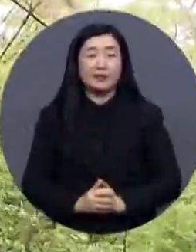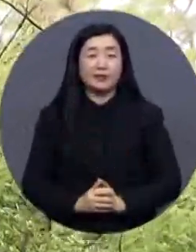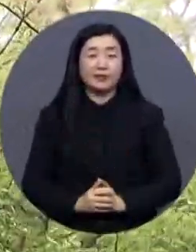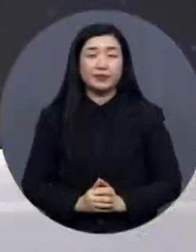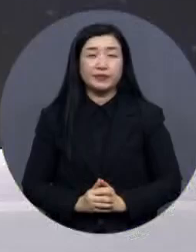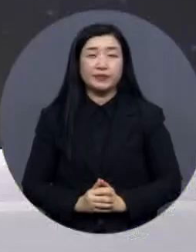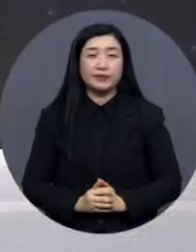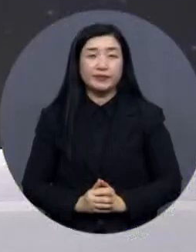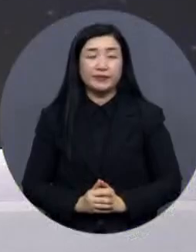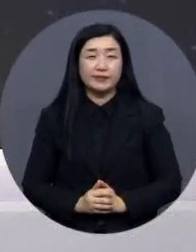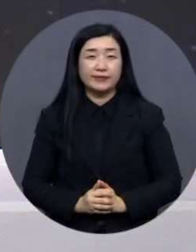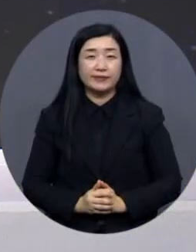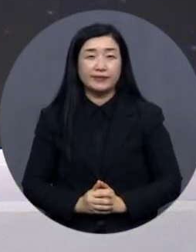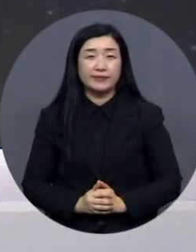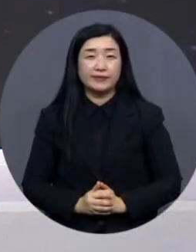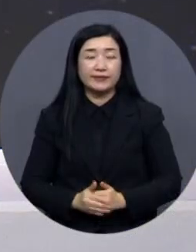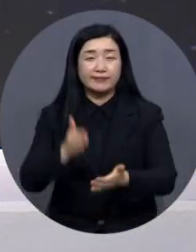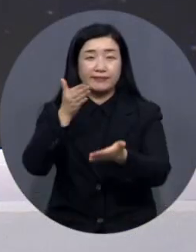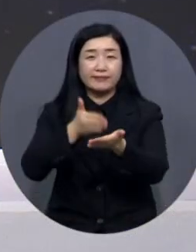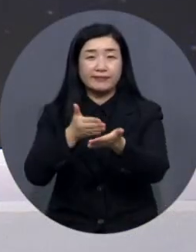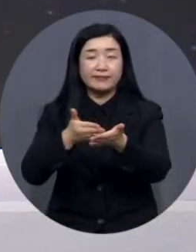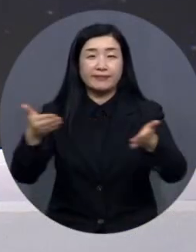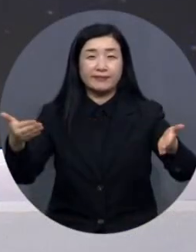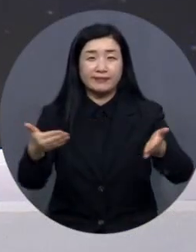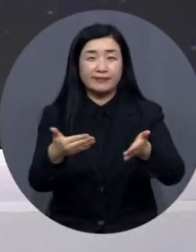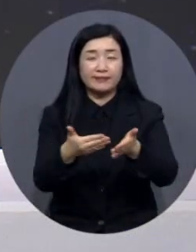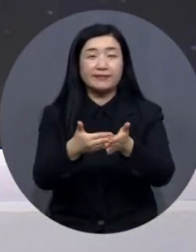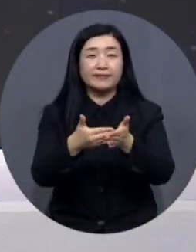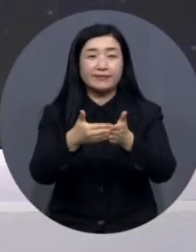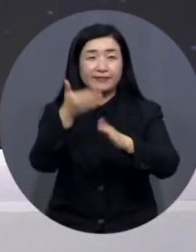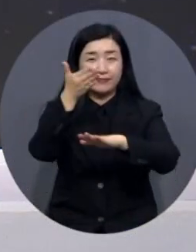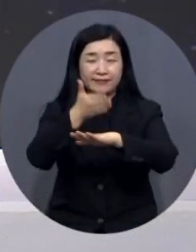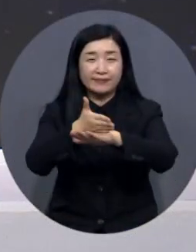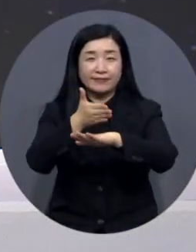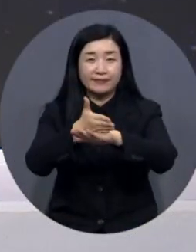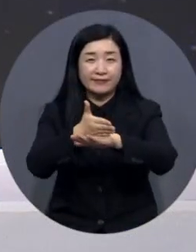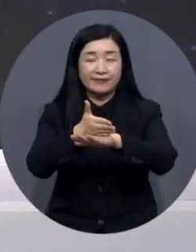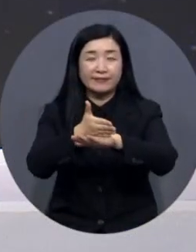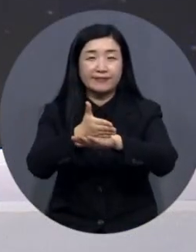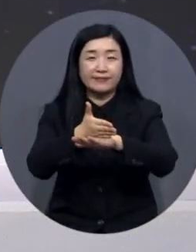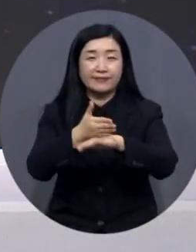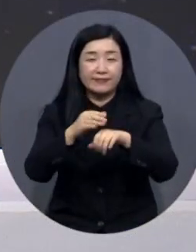뉴스데스크 제주 마칩니다. 시청해주신 여러분 고맙습니다.